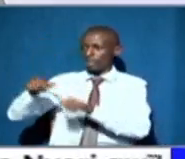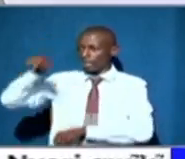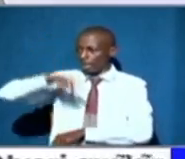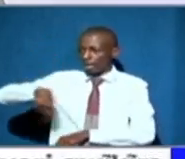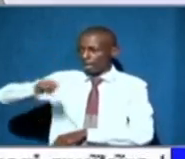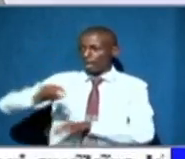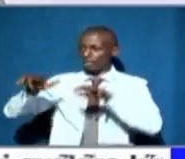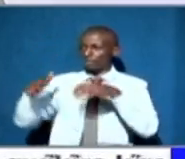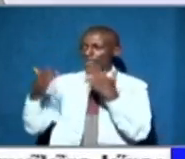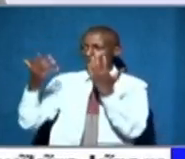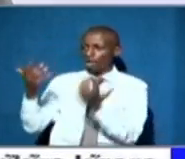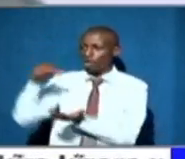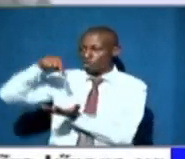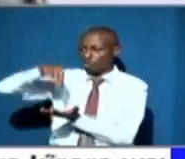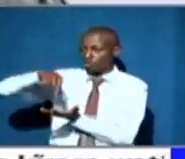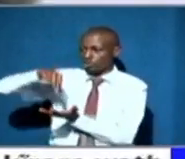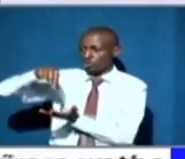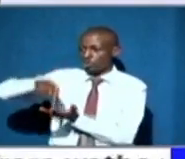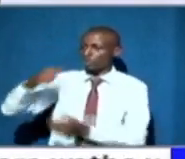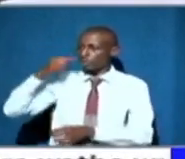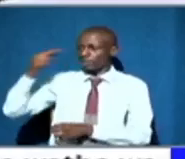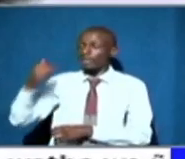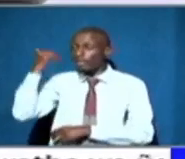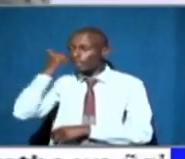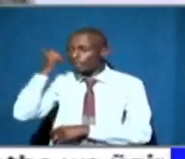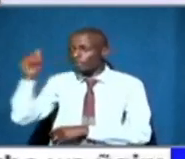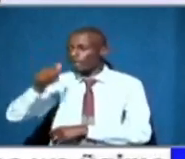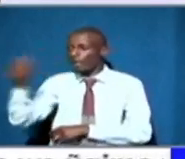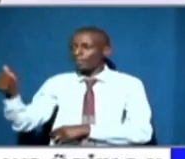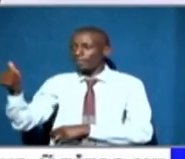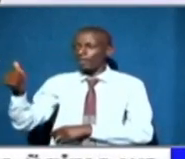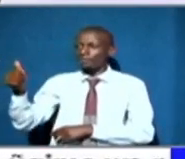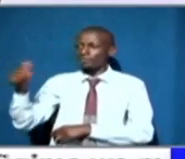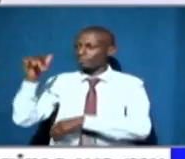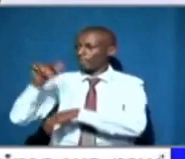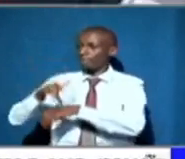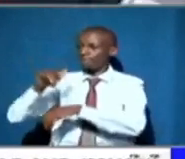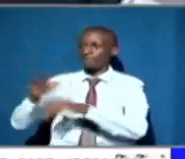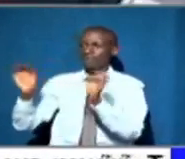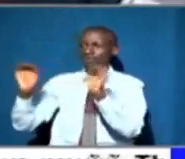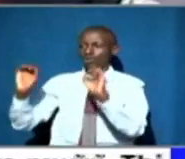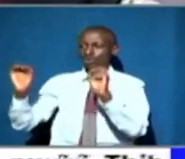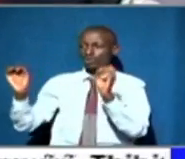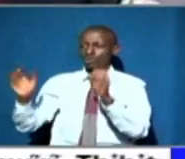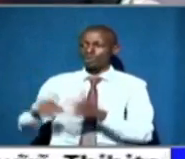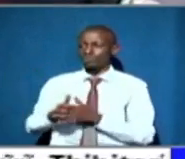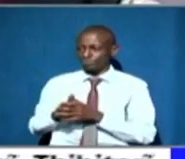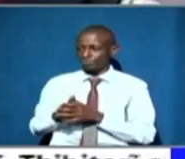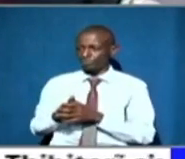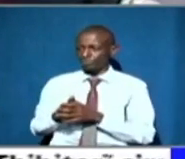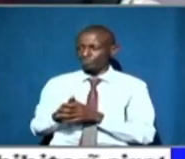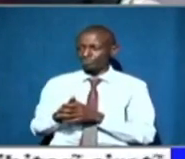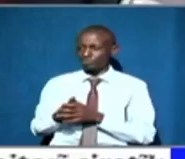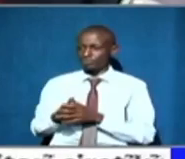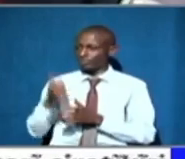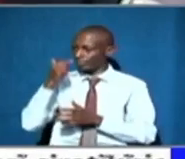ibuku liugete ati tutigatware mirimo kuri atumite na yeah that's no gaya muno ati maundu maya mothe